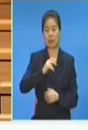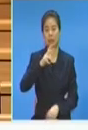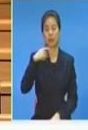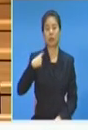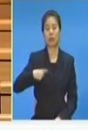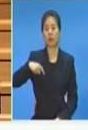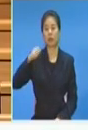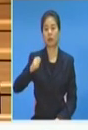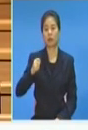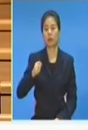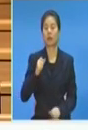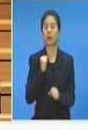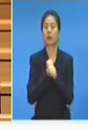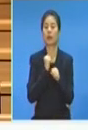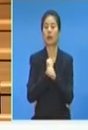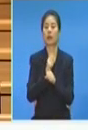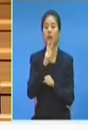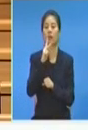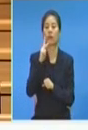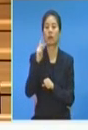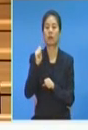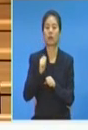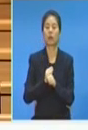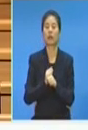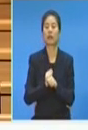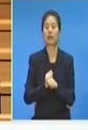กผมไม่โทษศาลนะ